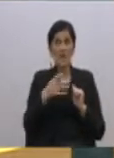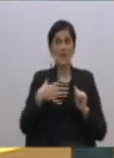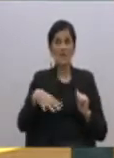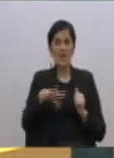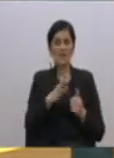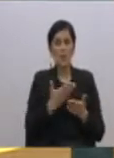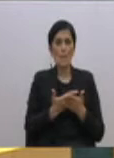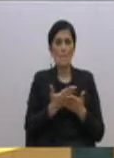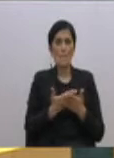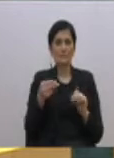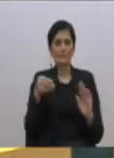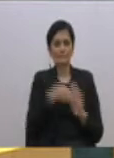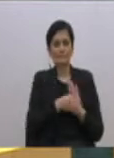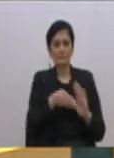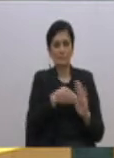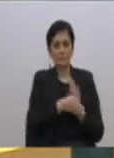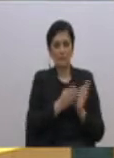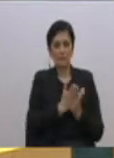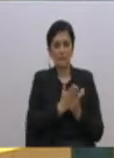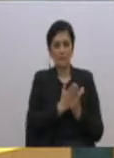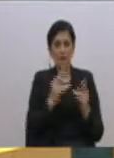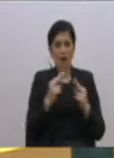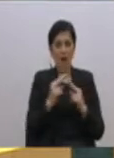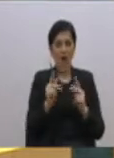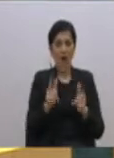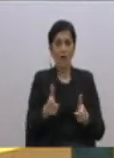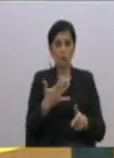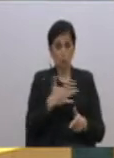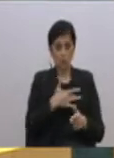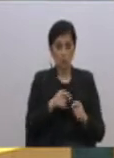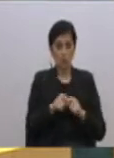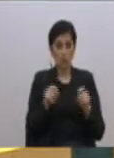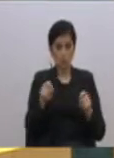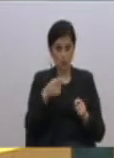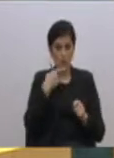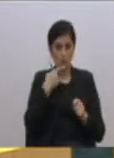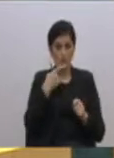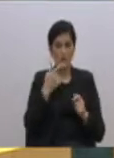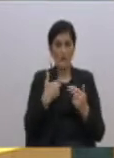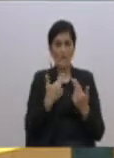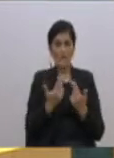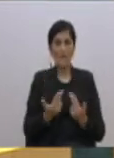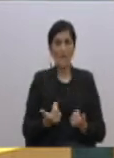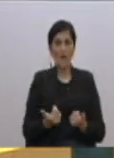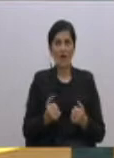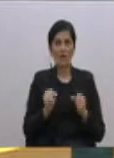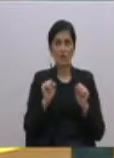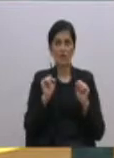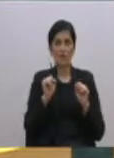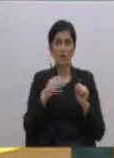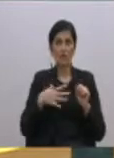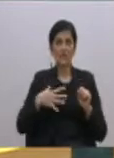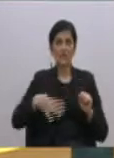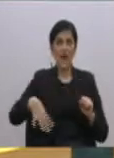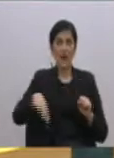მაგალითად ჩადება ყოველთვის არ ადასტურებს იმას და მე თუ გულწრფელები ვიქნებით, ყველანი ვაღიარებთ იმას, რომ შეიძლება